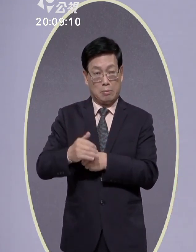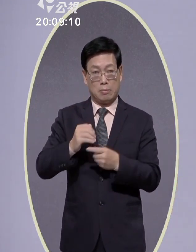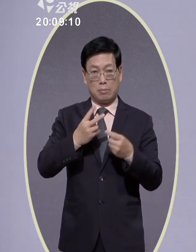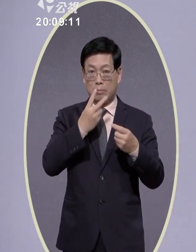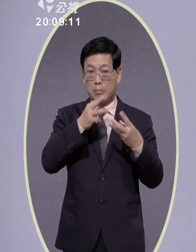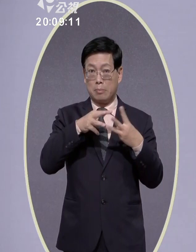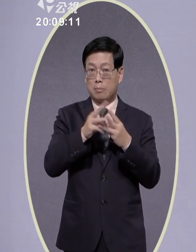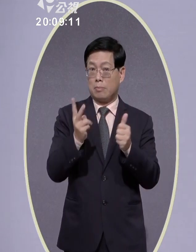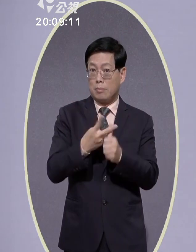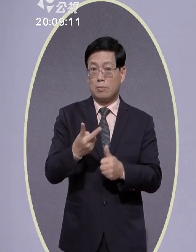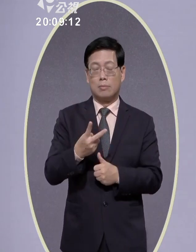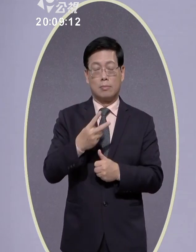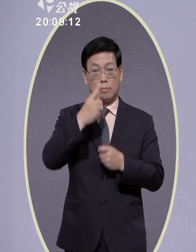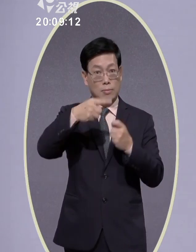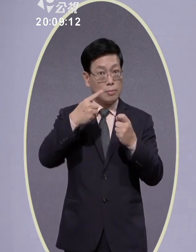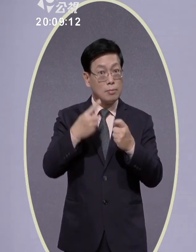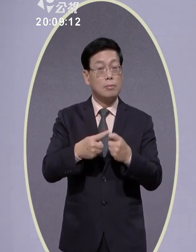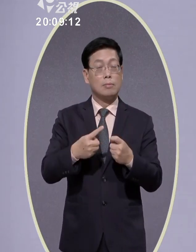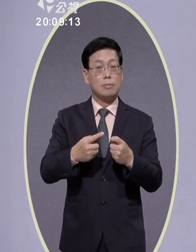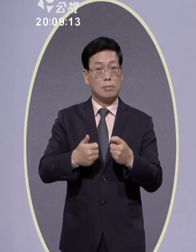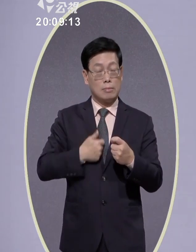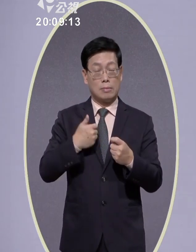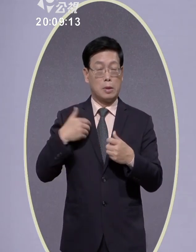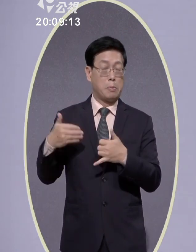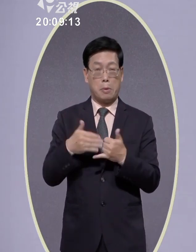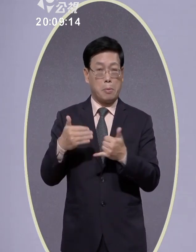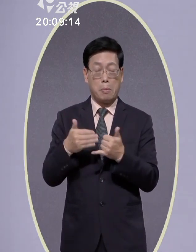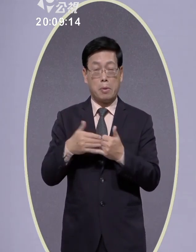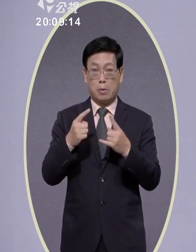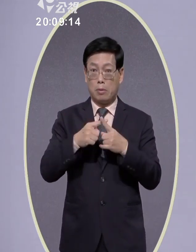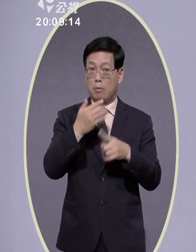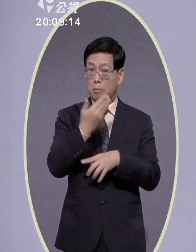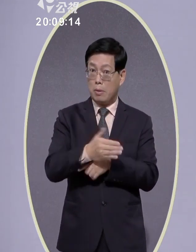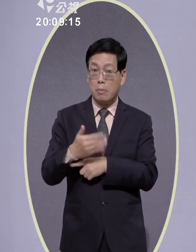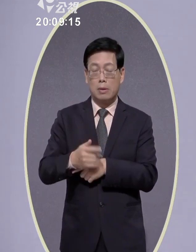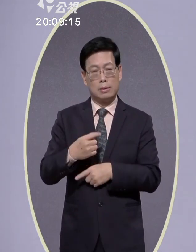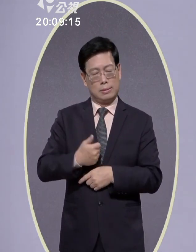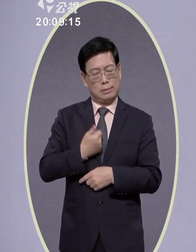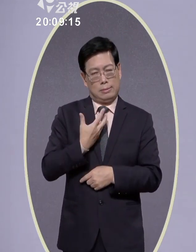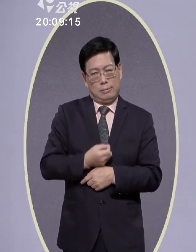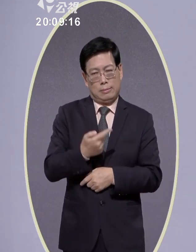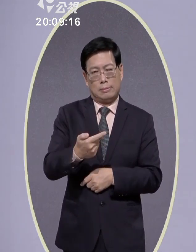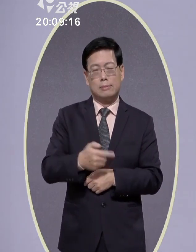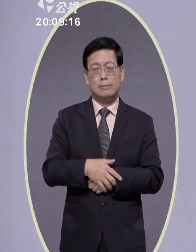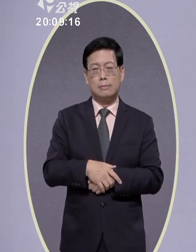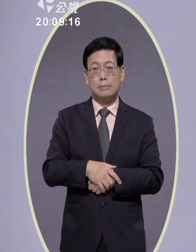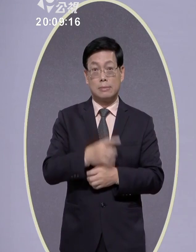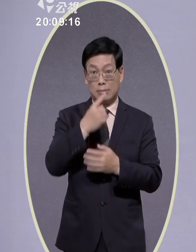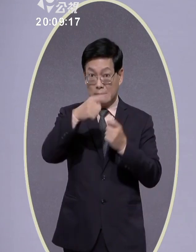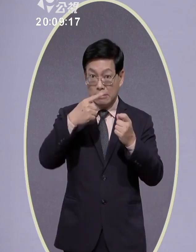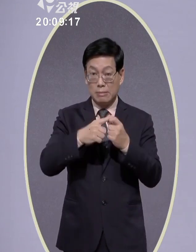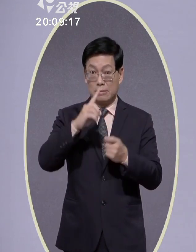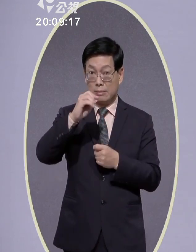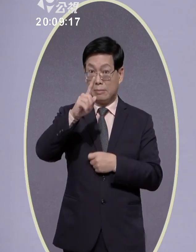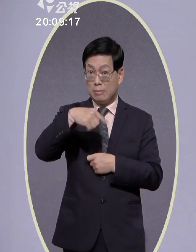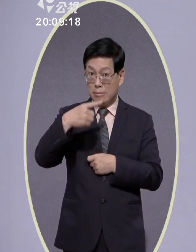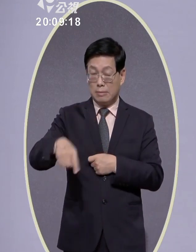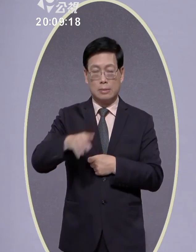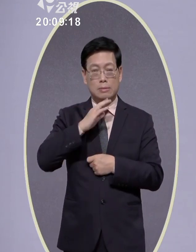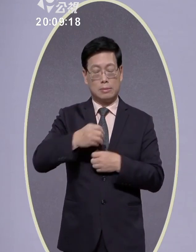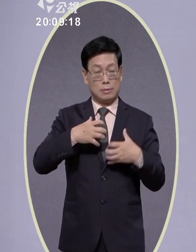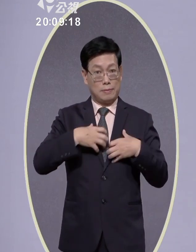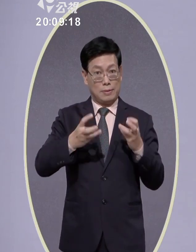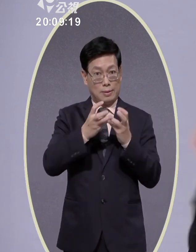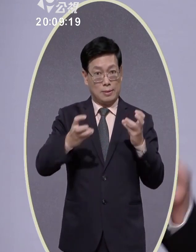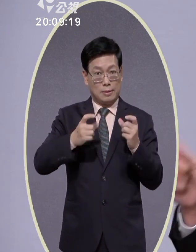吗？每一年发生连环车祸，有人伤亡，我们心里都很难过。每一年有10000人死于肺腺